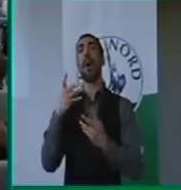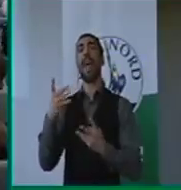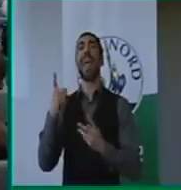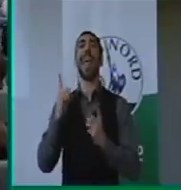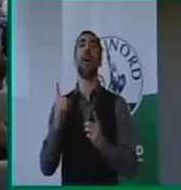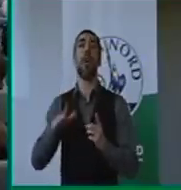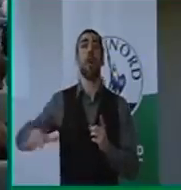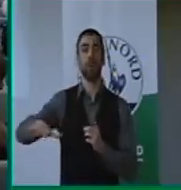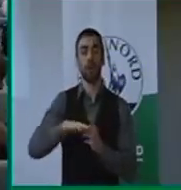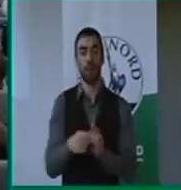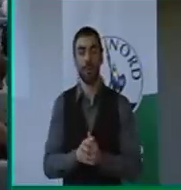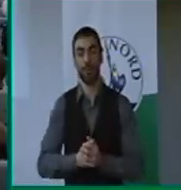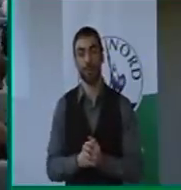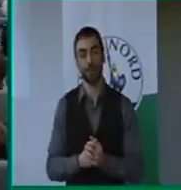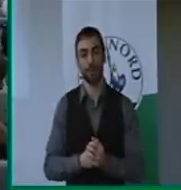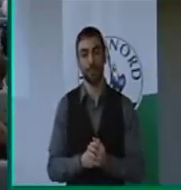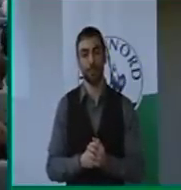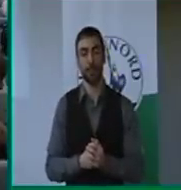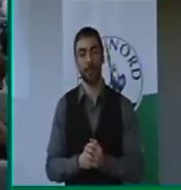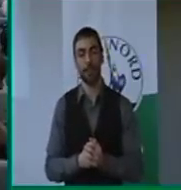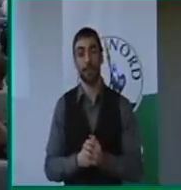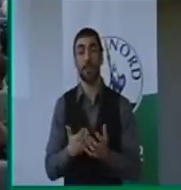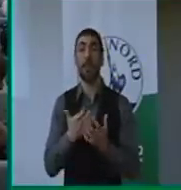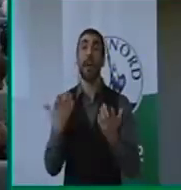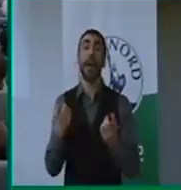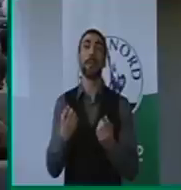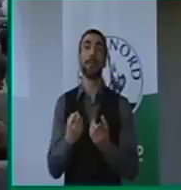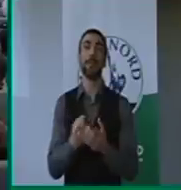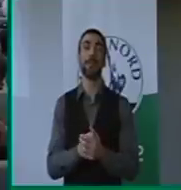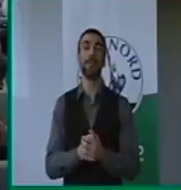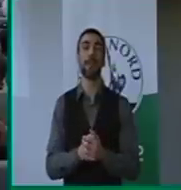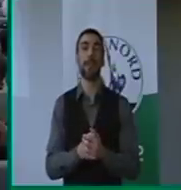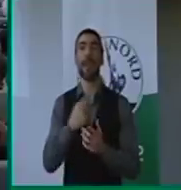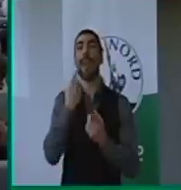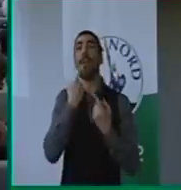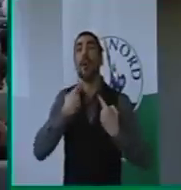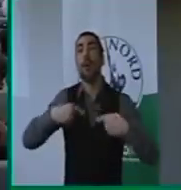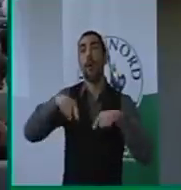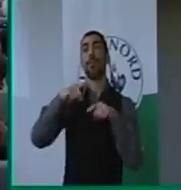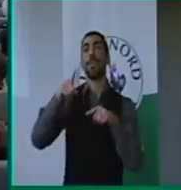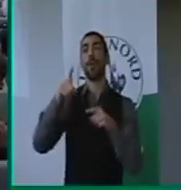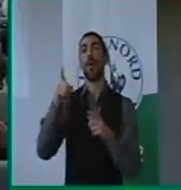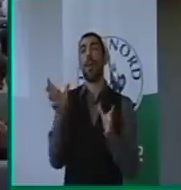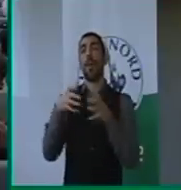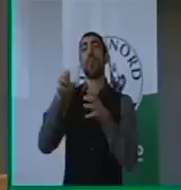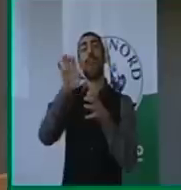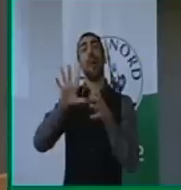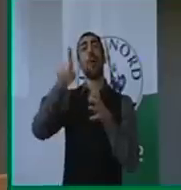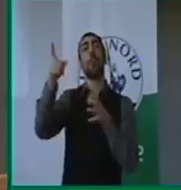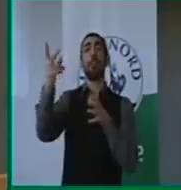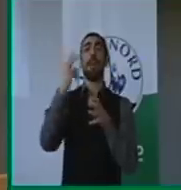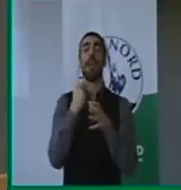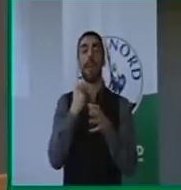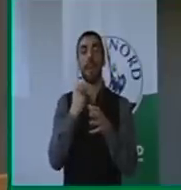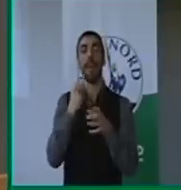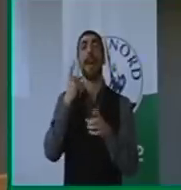perché Perché secondo la commissione della Comunità Europea dovrebbe